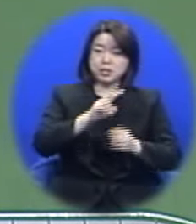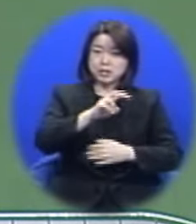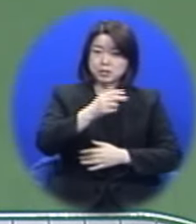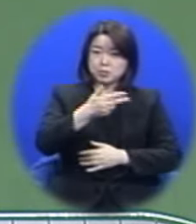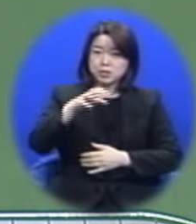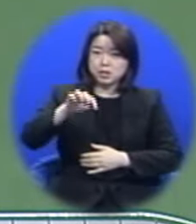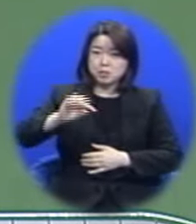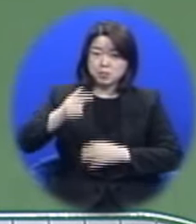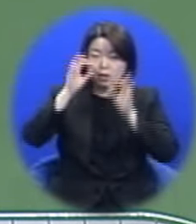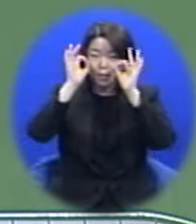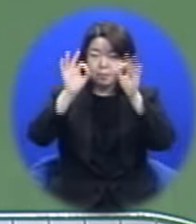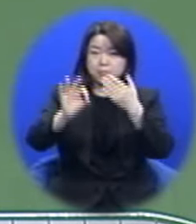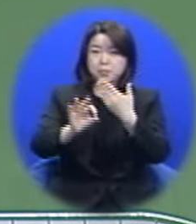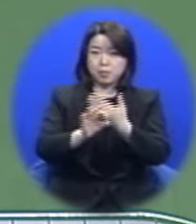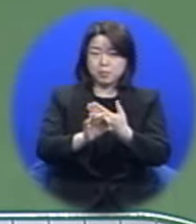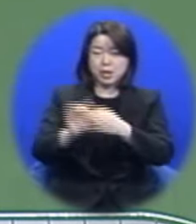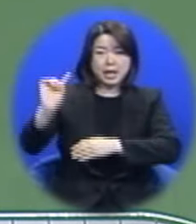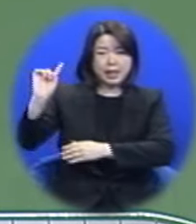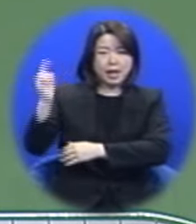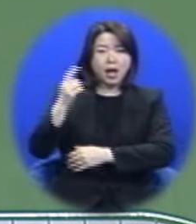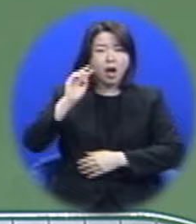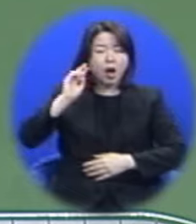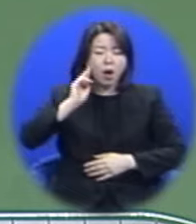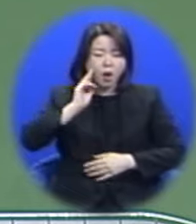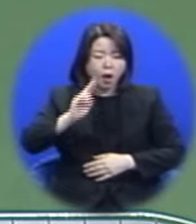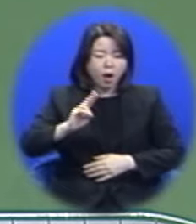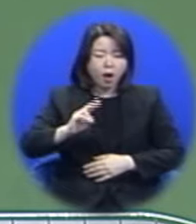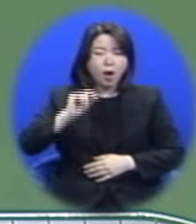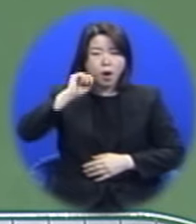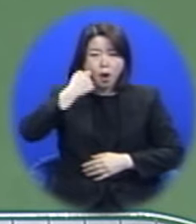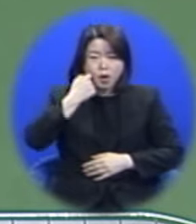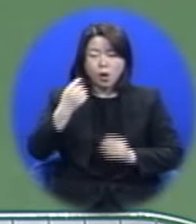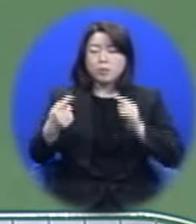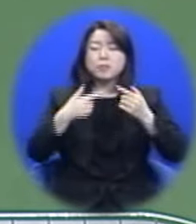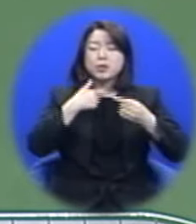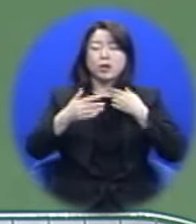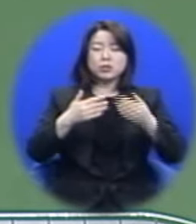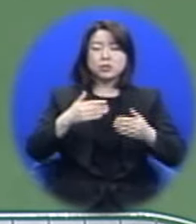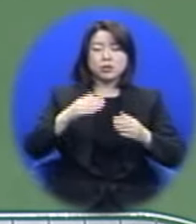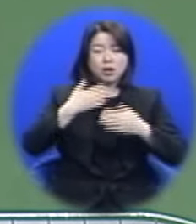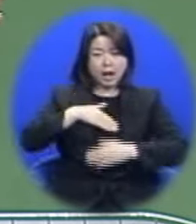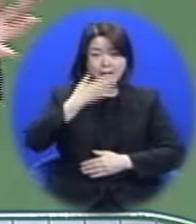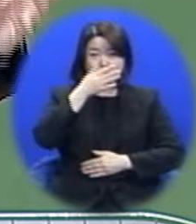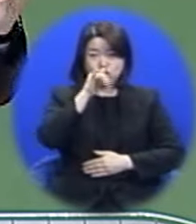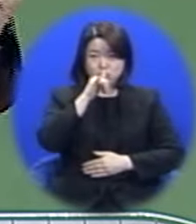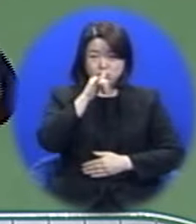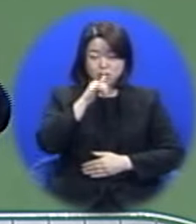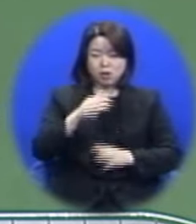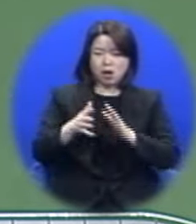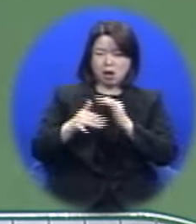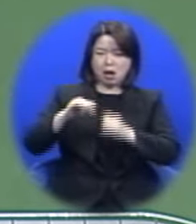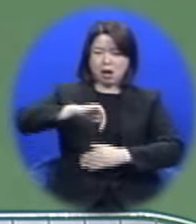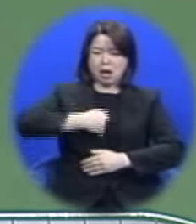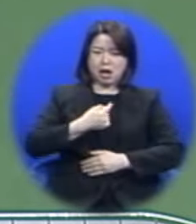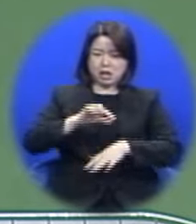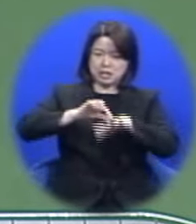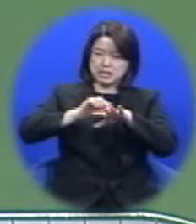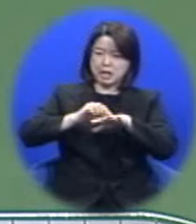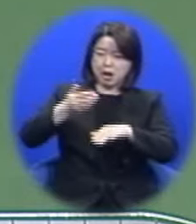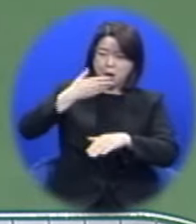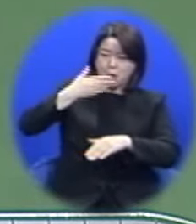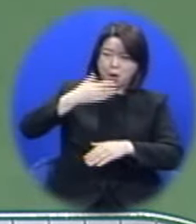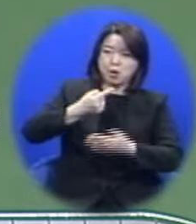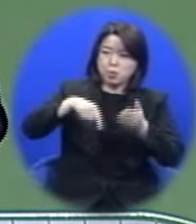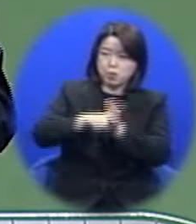굉장히 어려운 일을 겪는 것을 알 수 있습니다. 사람들이 자기의 살을 먹으려고 달려든다고 그렇게